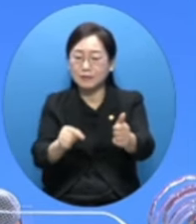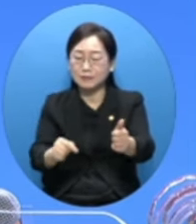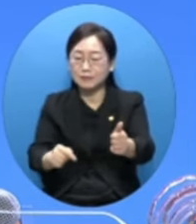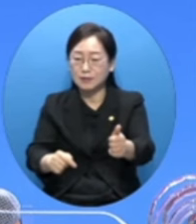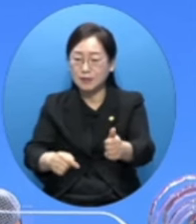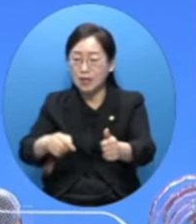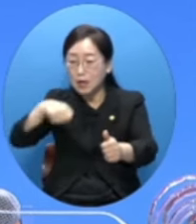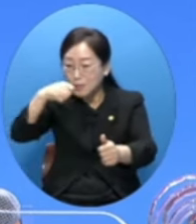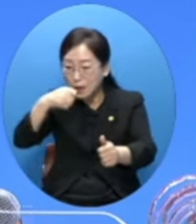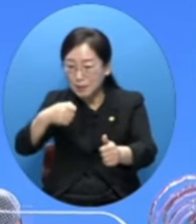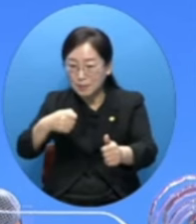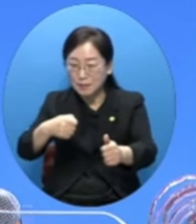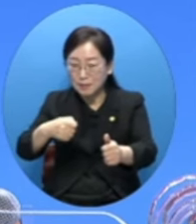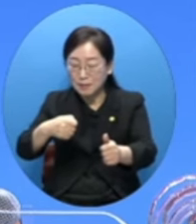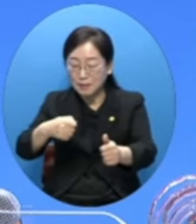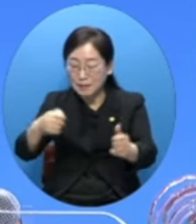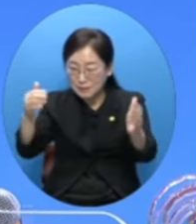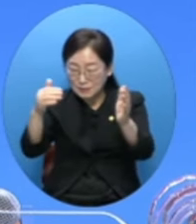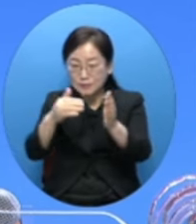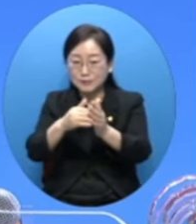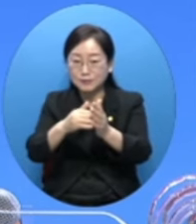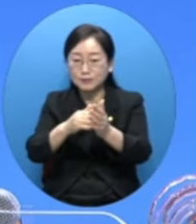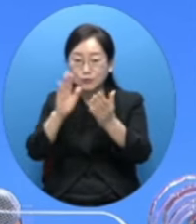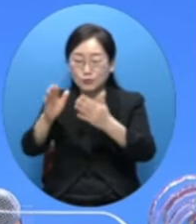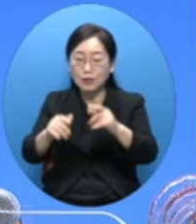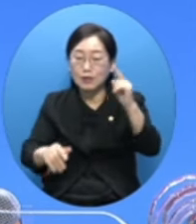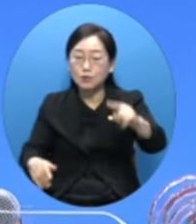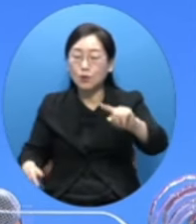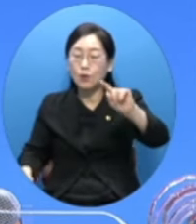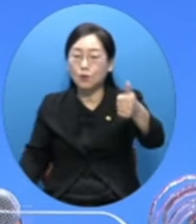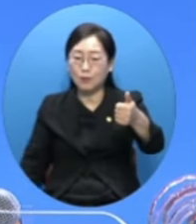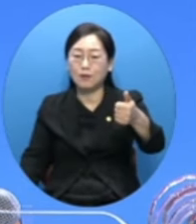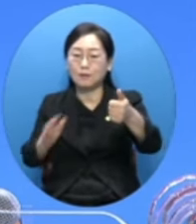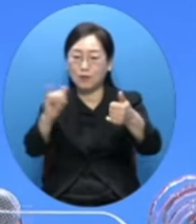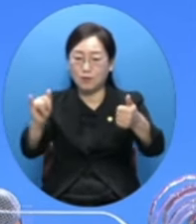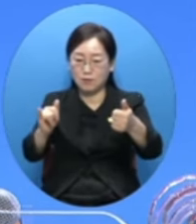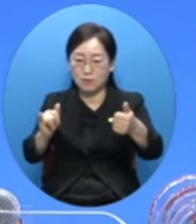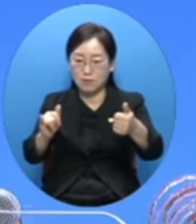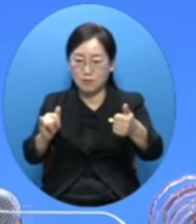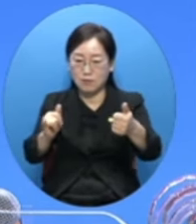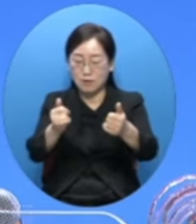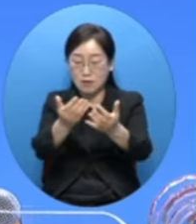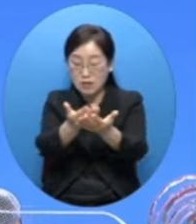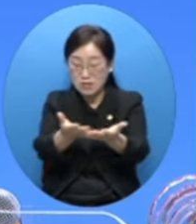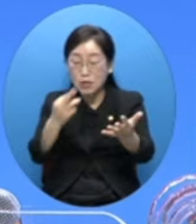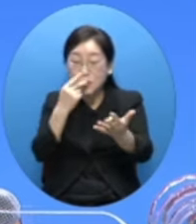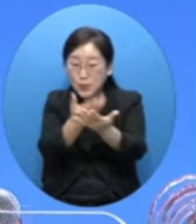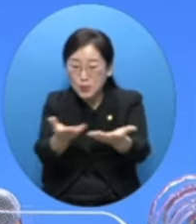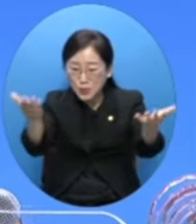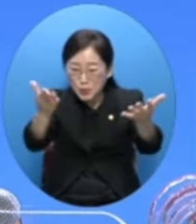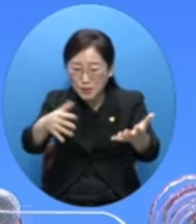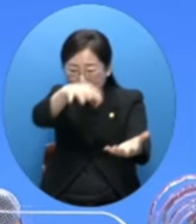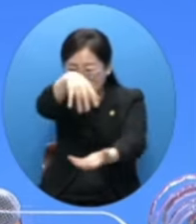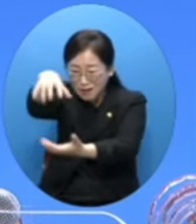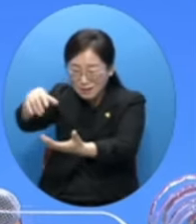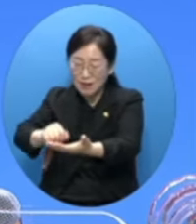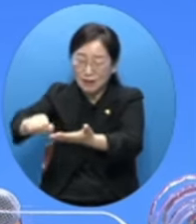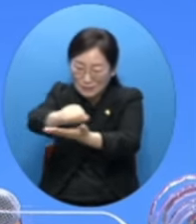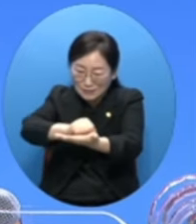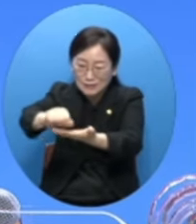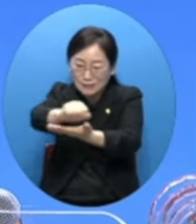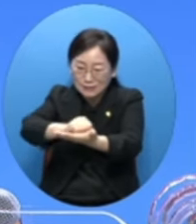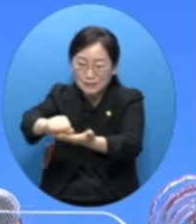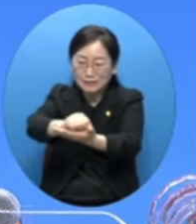식사시간 끝나는 대로 1500명의 그릇들이 다 들어오는데 그 1500명 그릇을 설거지하는 일을